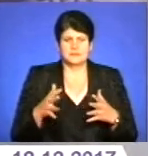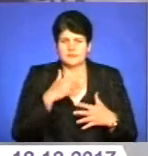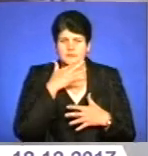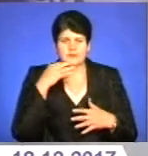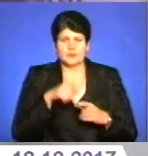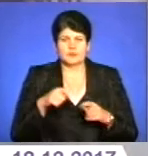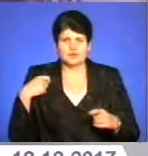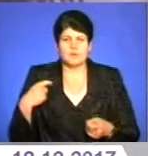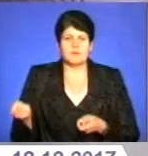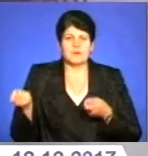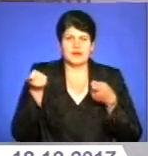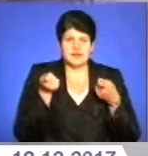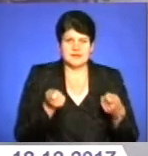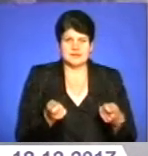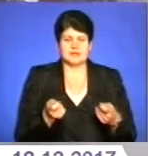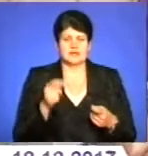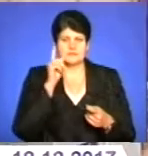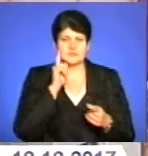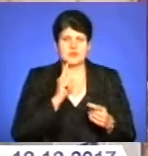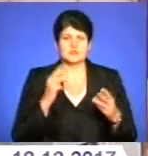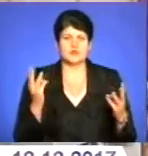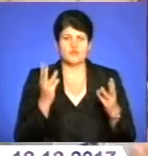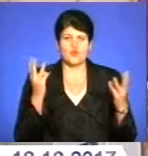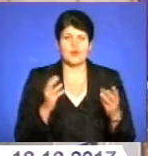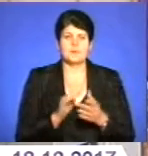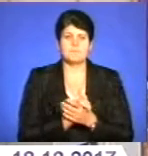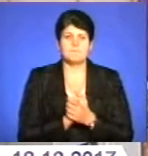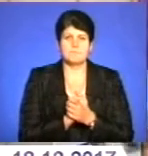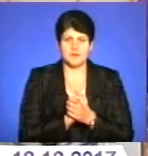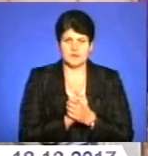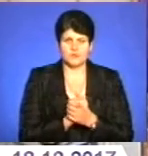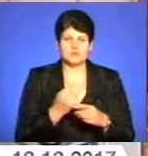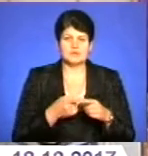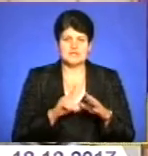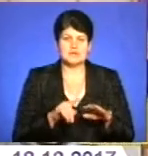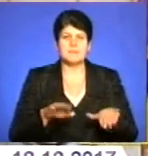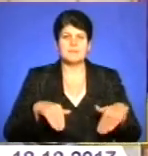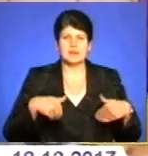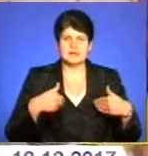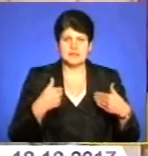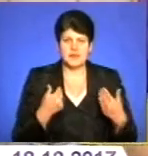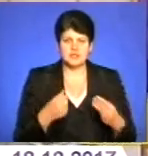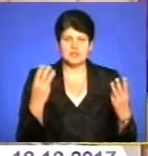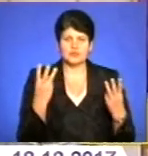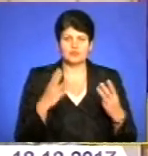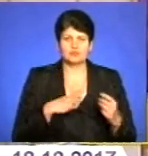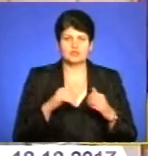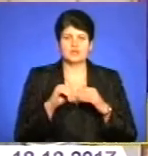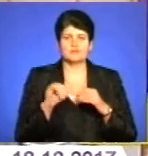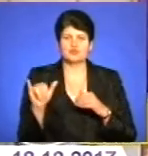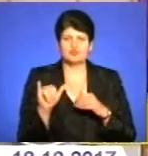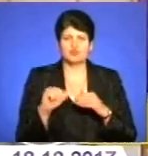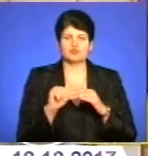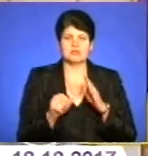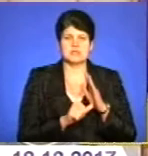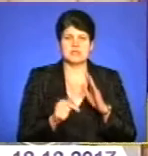привести Вифлеємський вогонь миру. Саме передача вогню відбувалася в суботу, 16